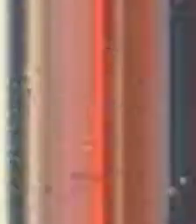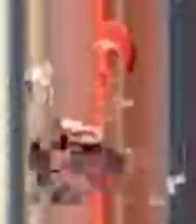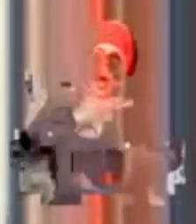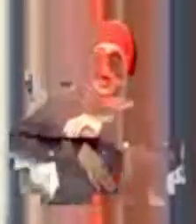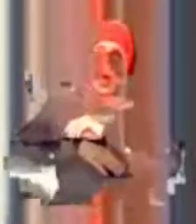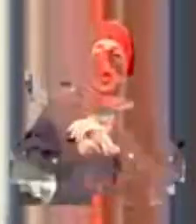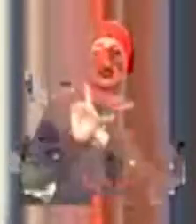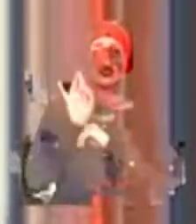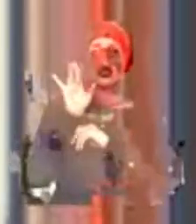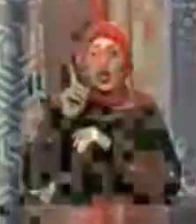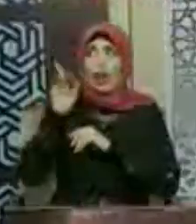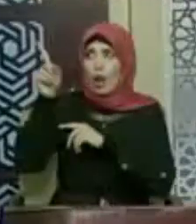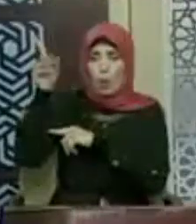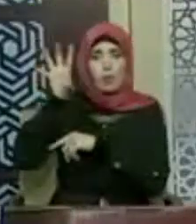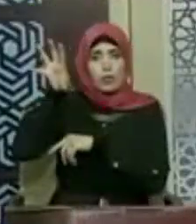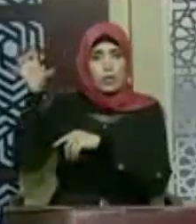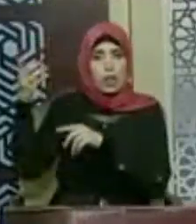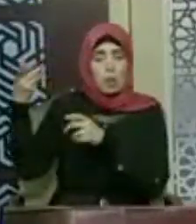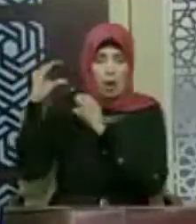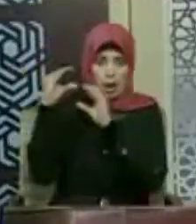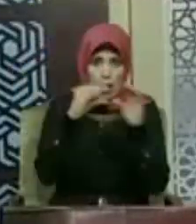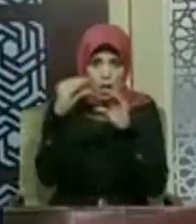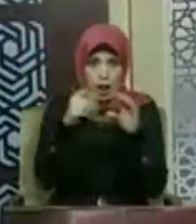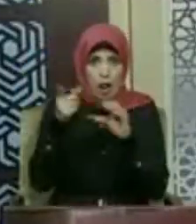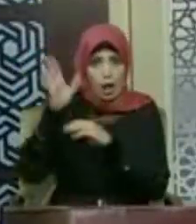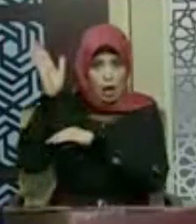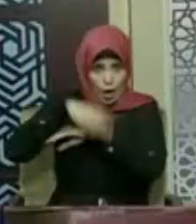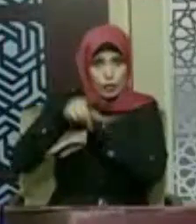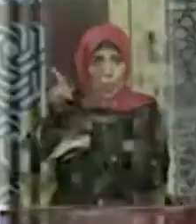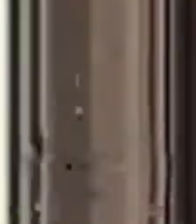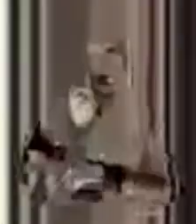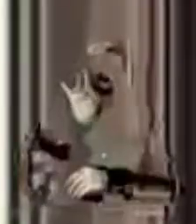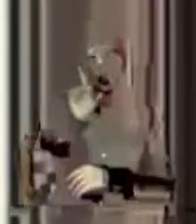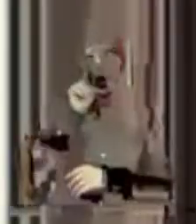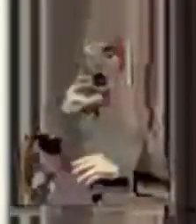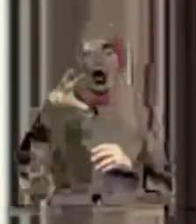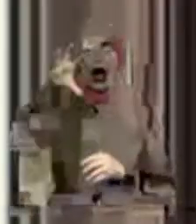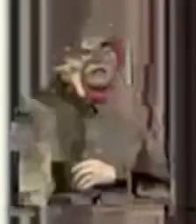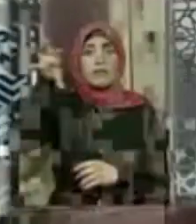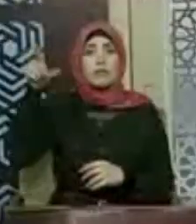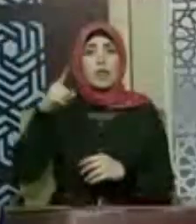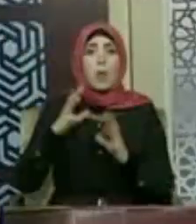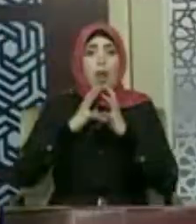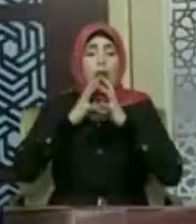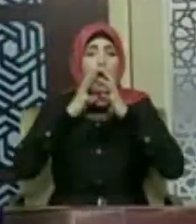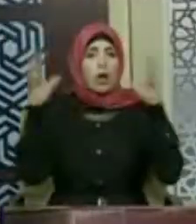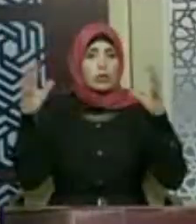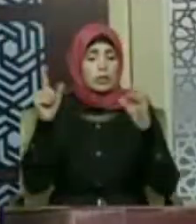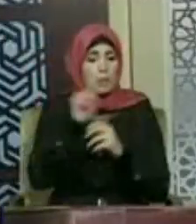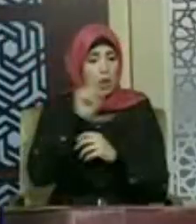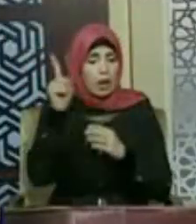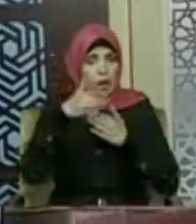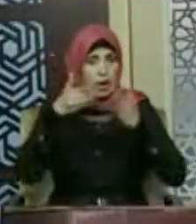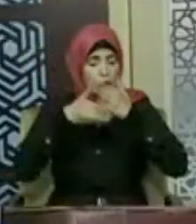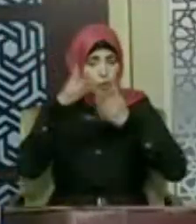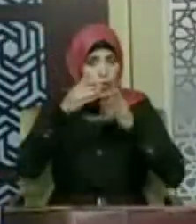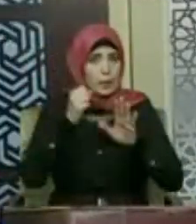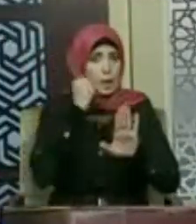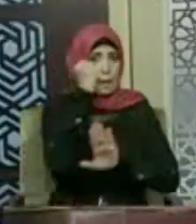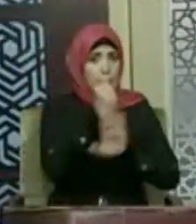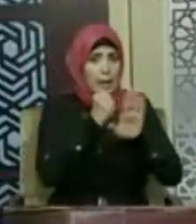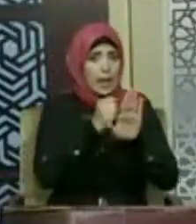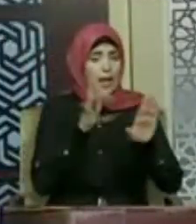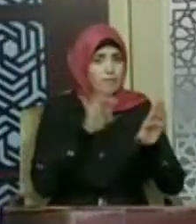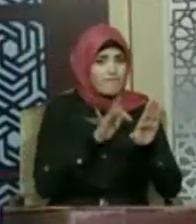ويأويه. الدول العظيمة لا تبنى بالخيانات ولا بالتآمر